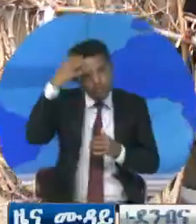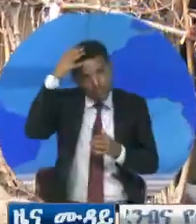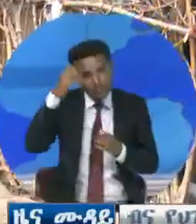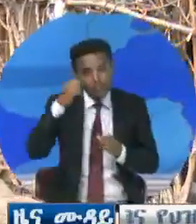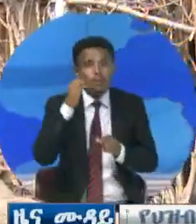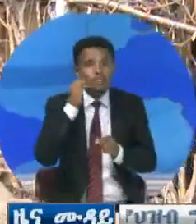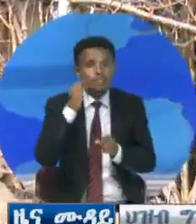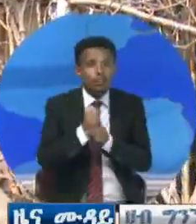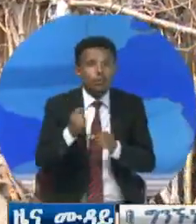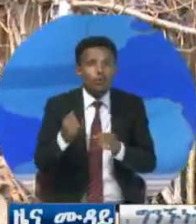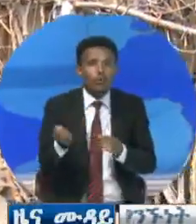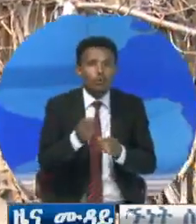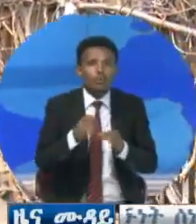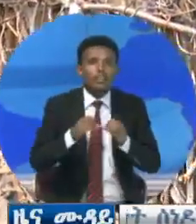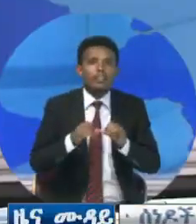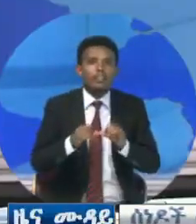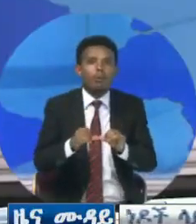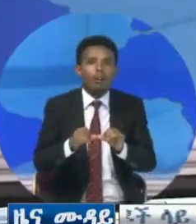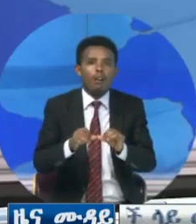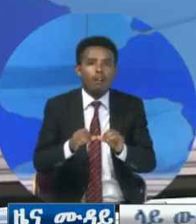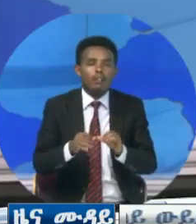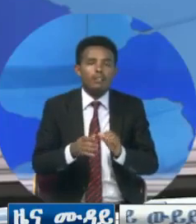ቀጥሏል።